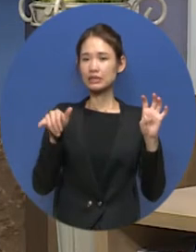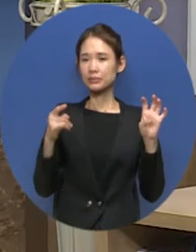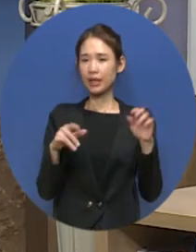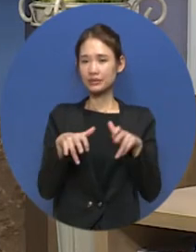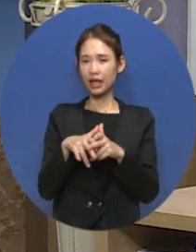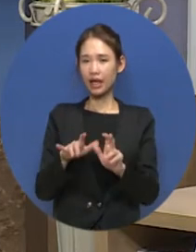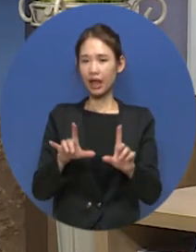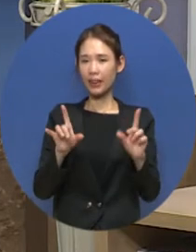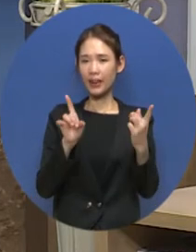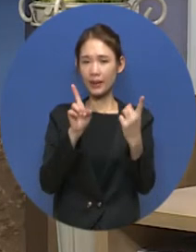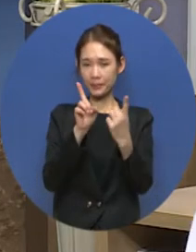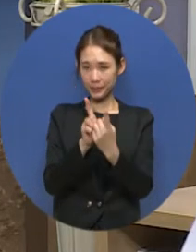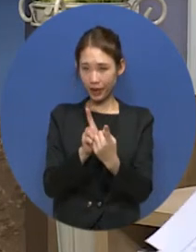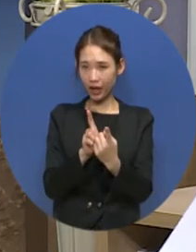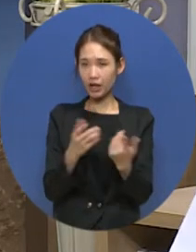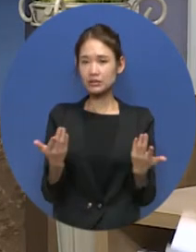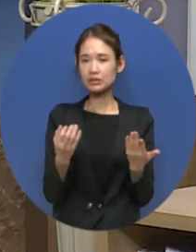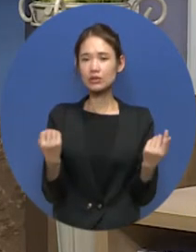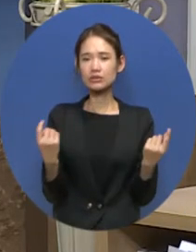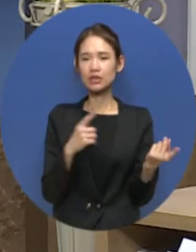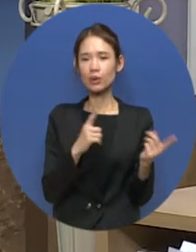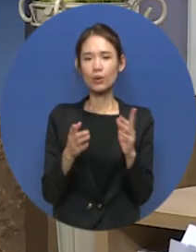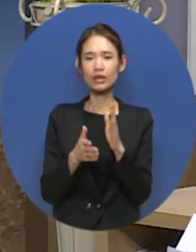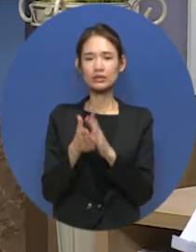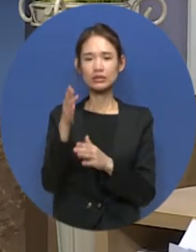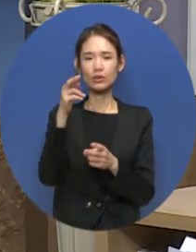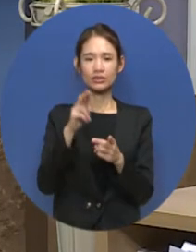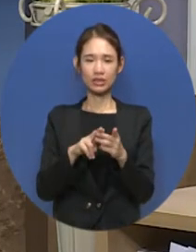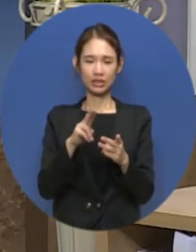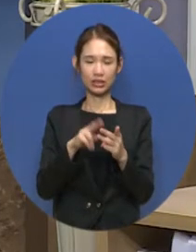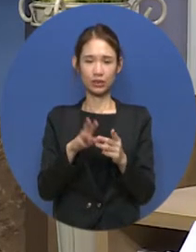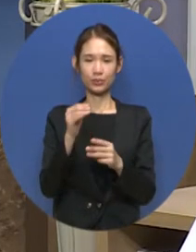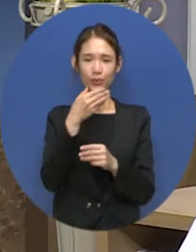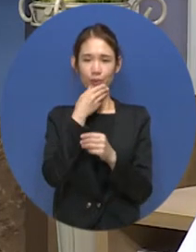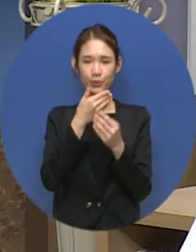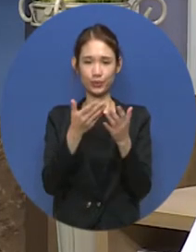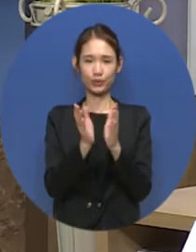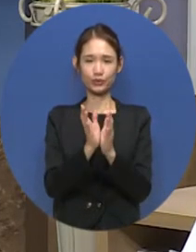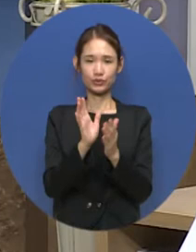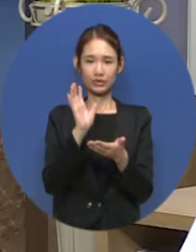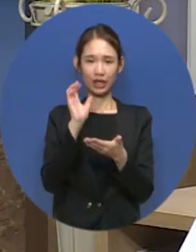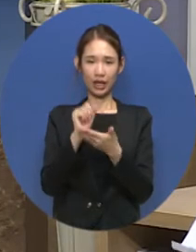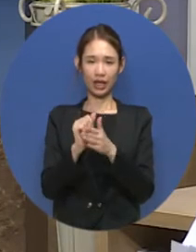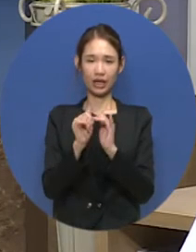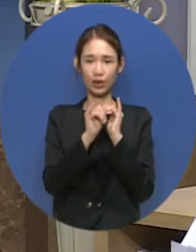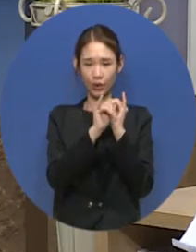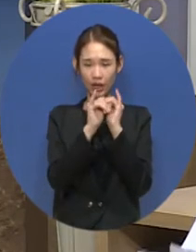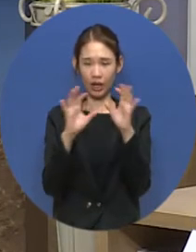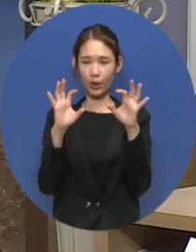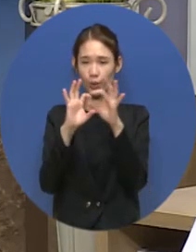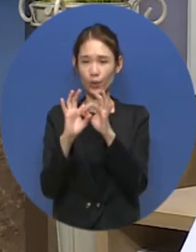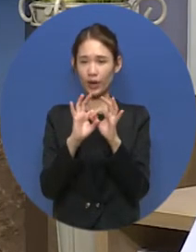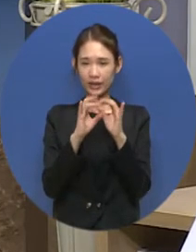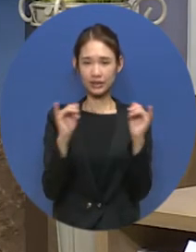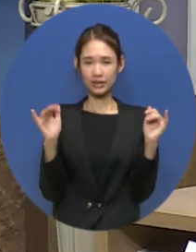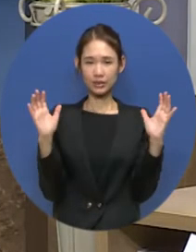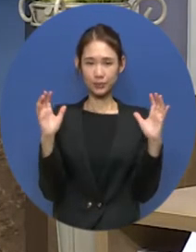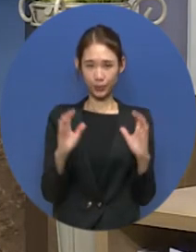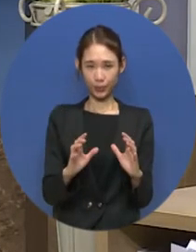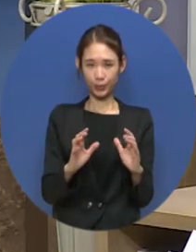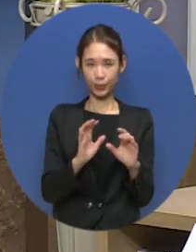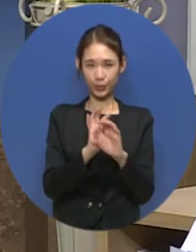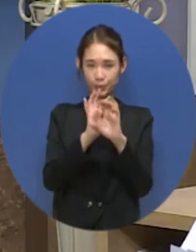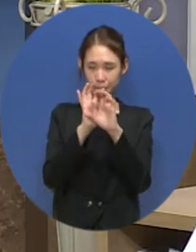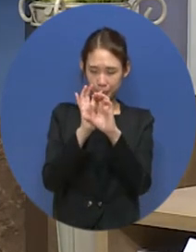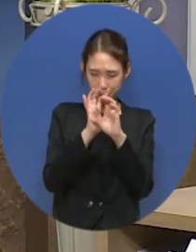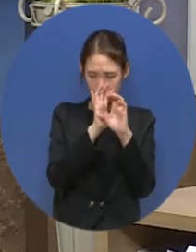장애인의 날을 맞아서 이 직업재활센터에서 보건복지부 장관과 장애계 관계자들이 모여서 코로나19와 관련된